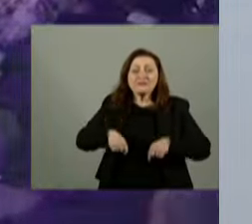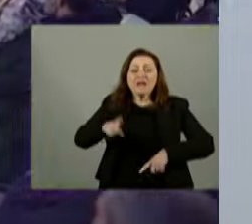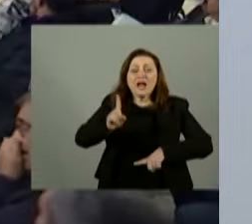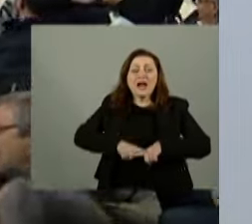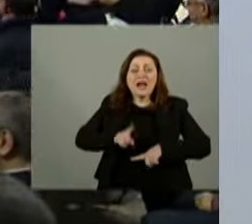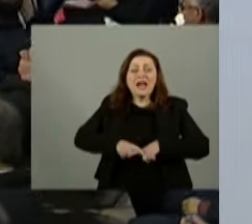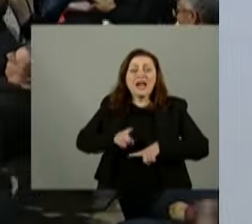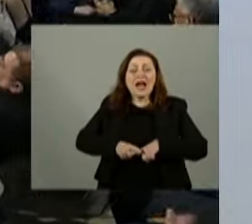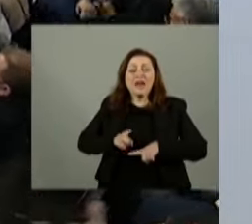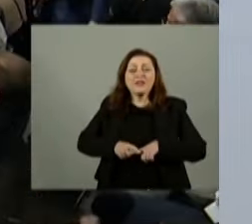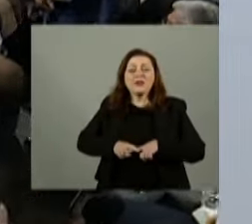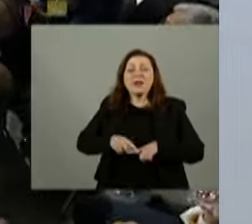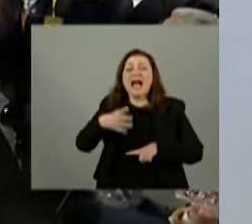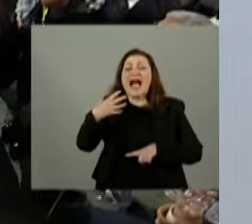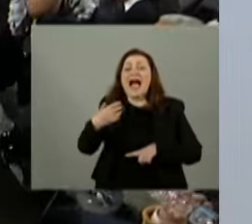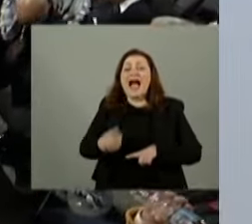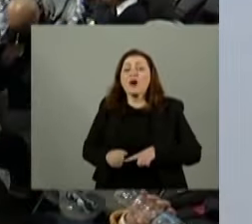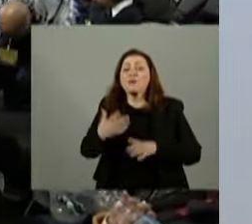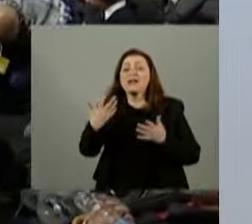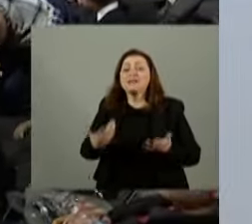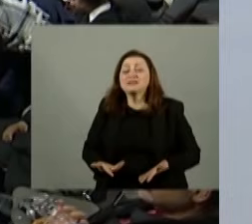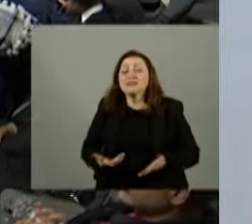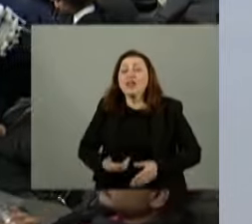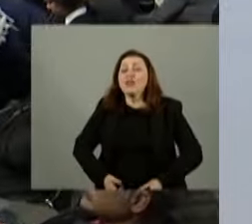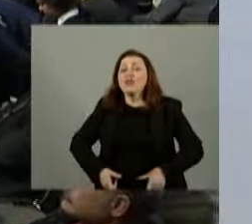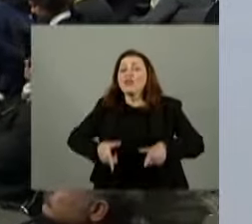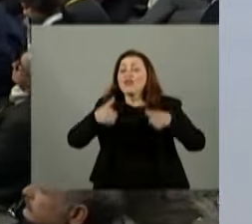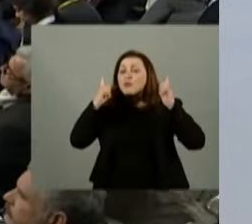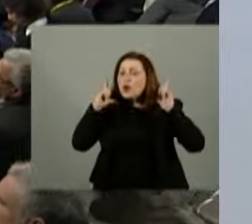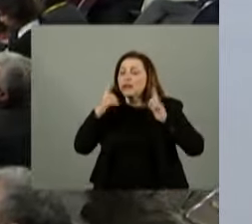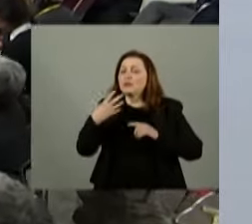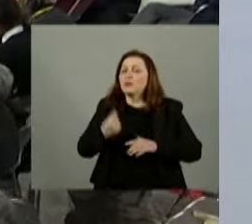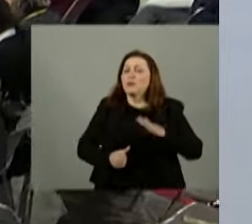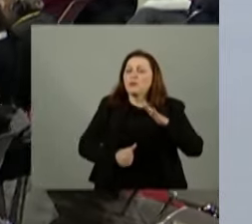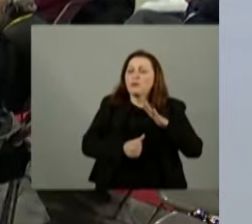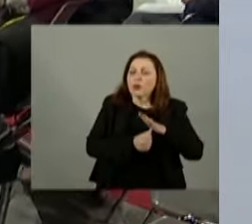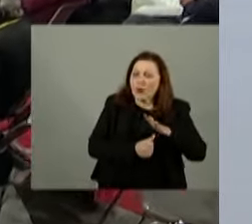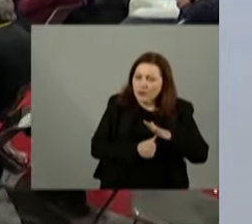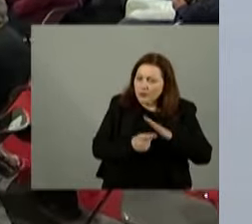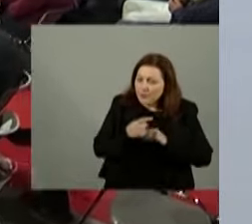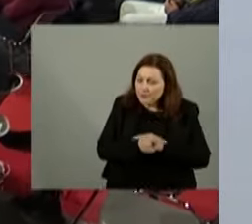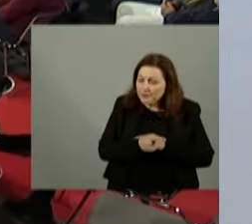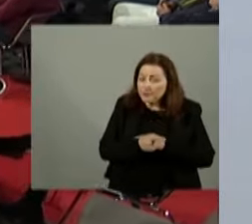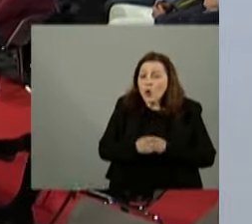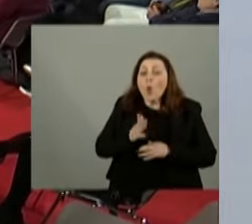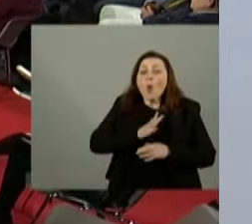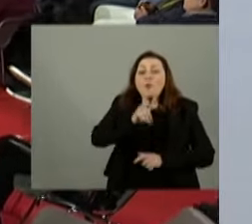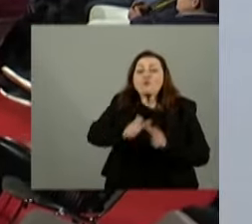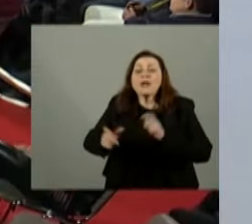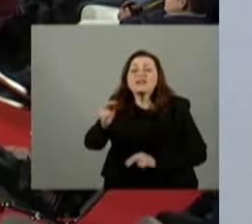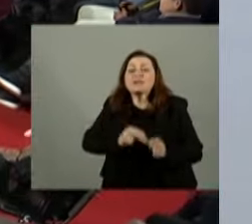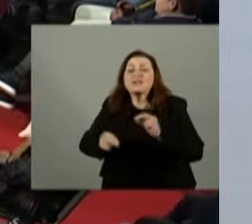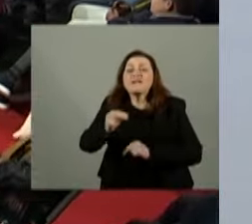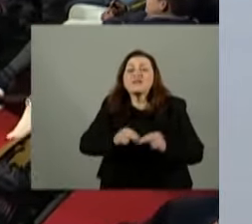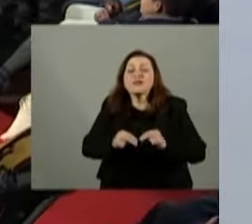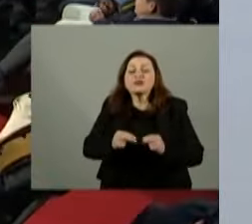βάσης έχει απομείνει στο ΣΥΡΙΖΑ. Ο κύριος Κασελάκης είπε χαρακτηριστικά ότι με φοβούνται και δρομολογούν